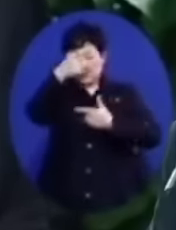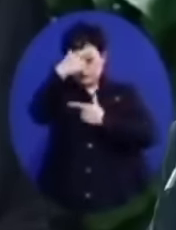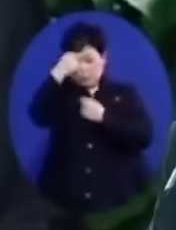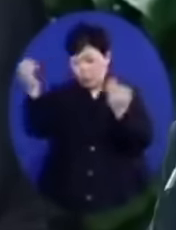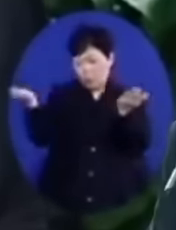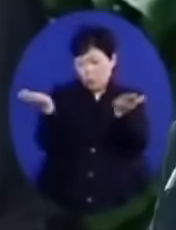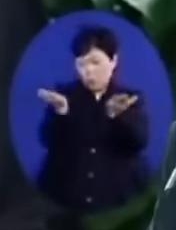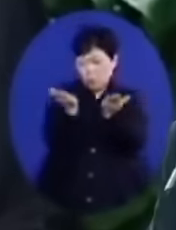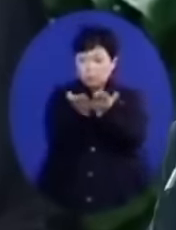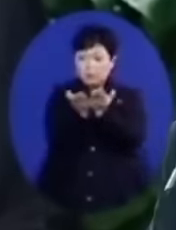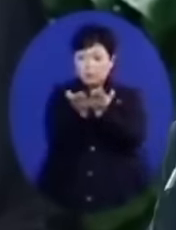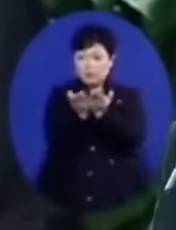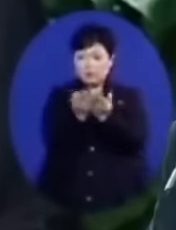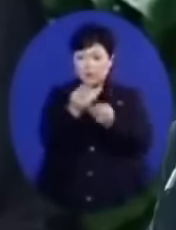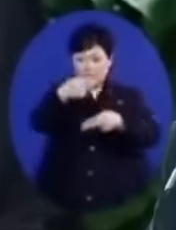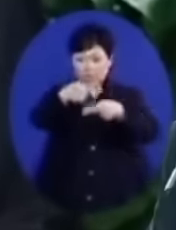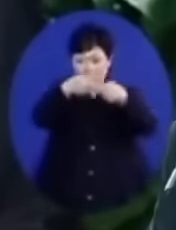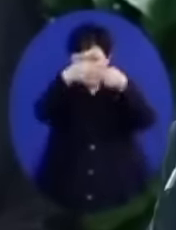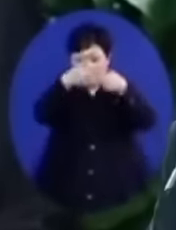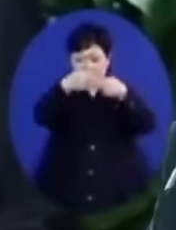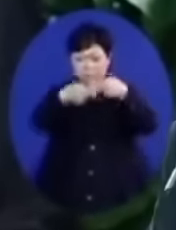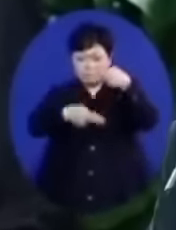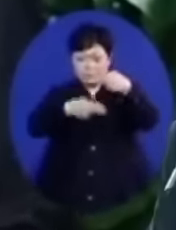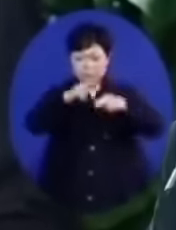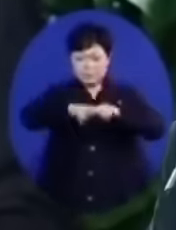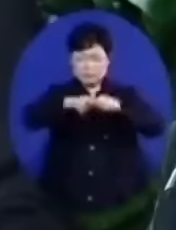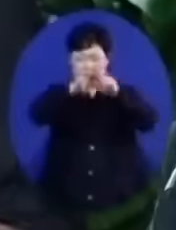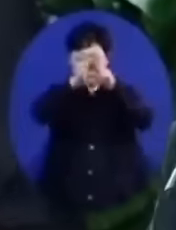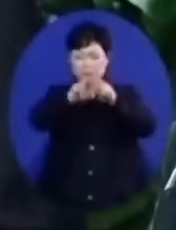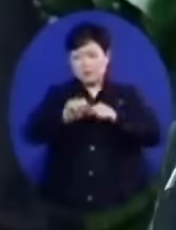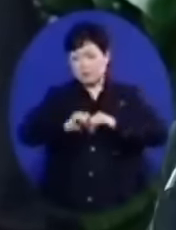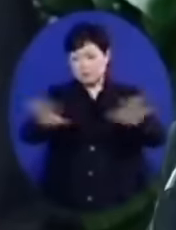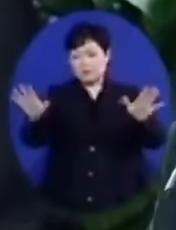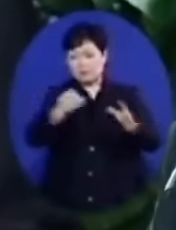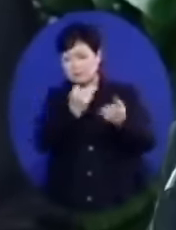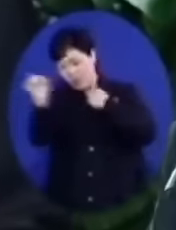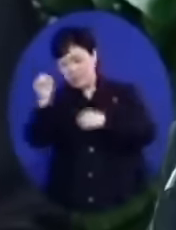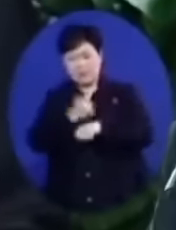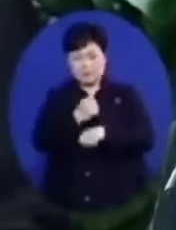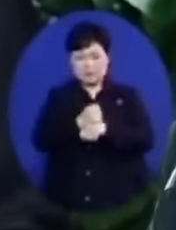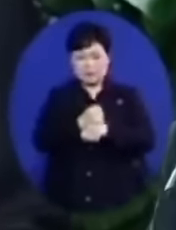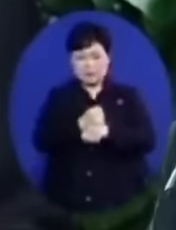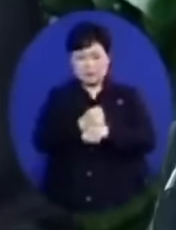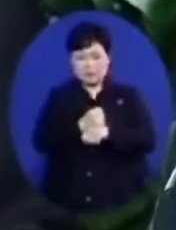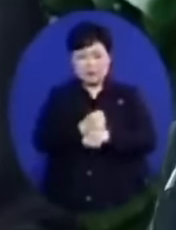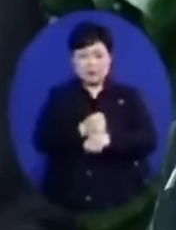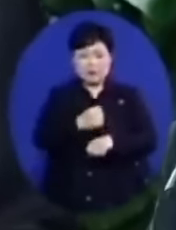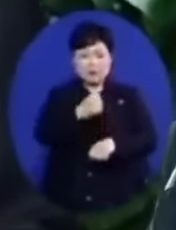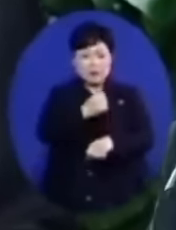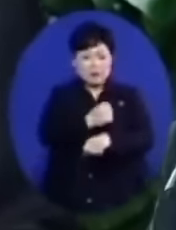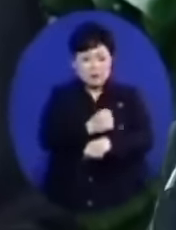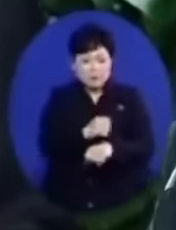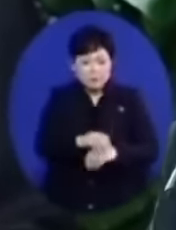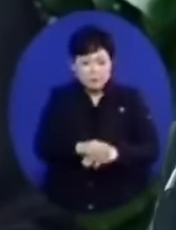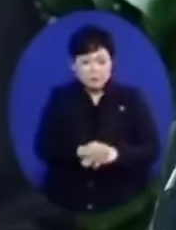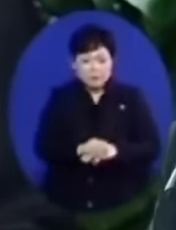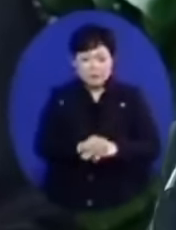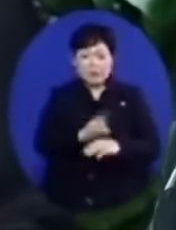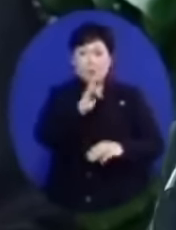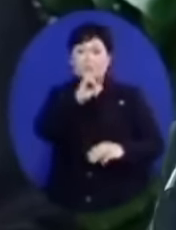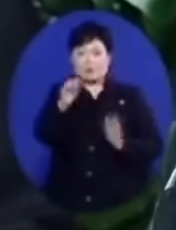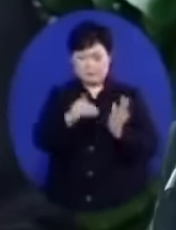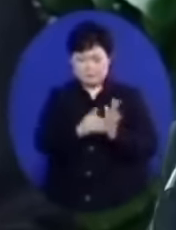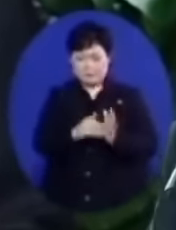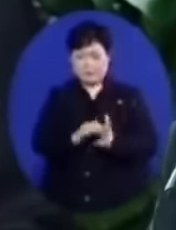동등하게 탑을 세우고 흩어짐을 면하자, 하나님이 지상에 흩어져서라도 우리 그것을 면하자고 말했던